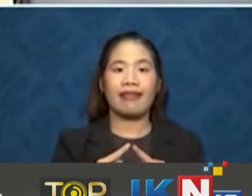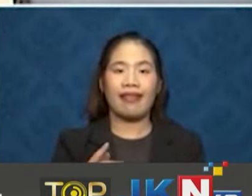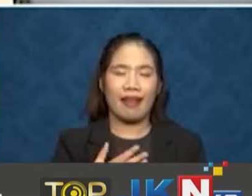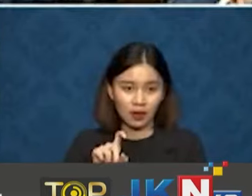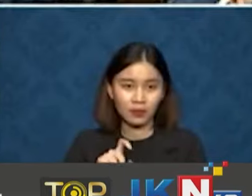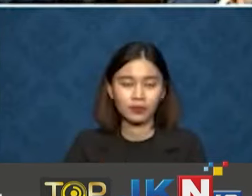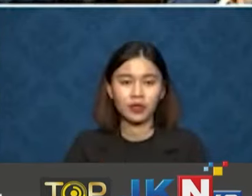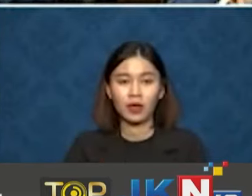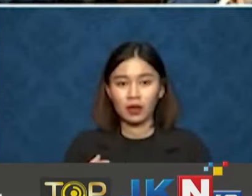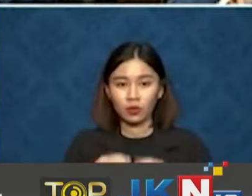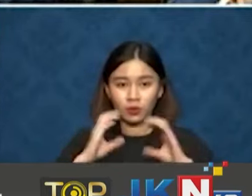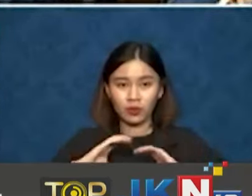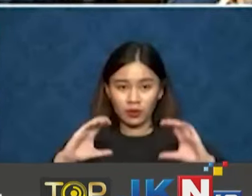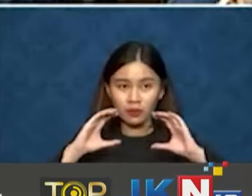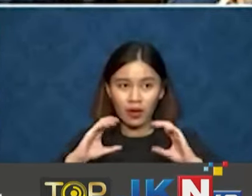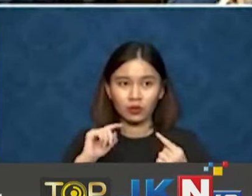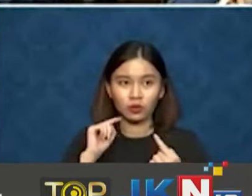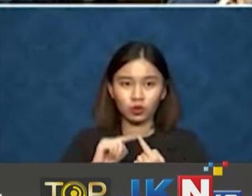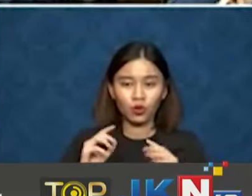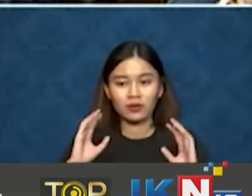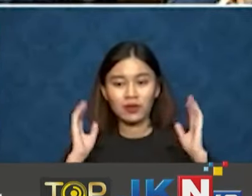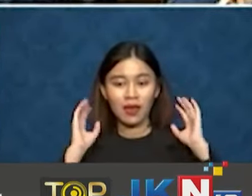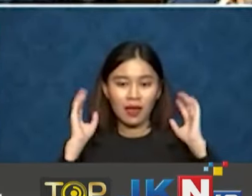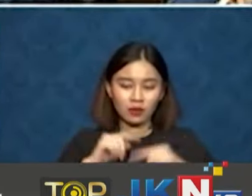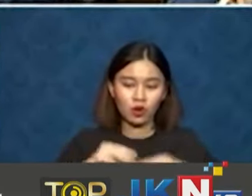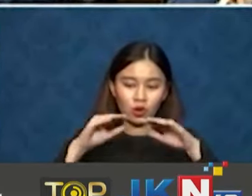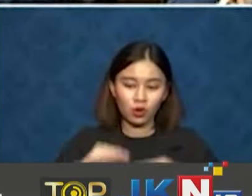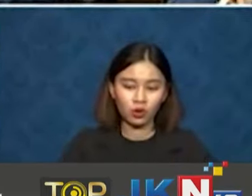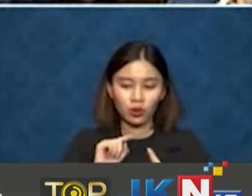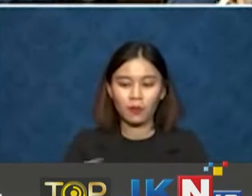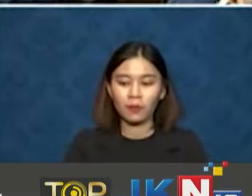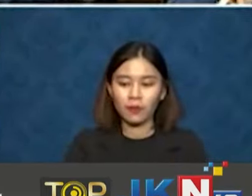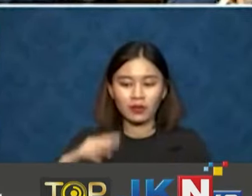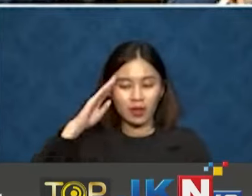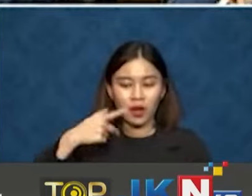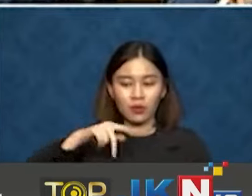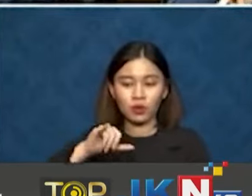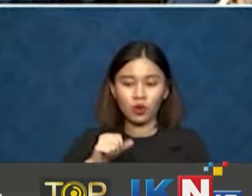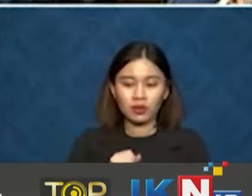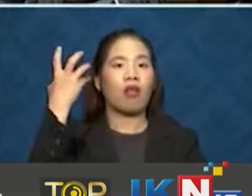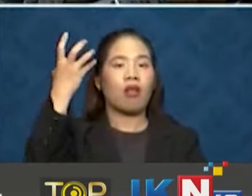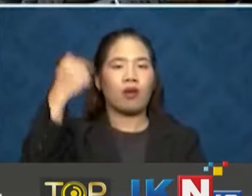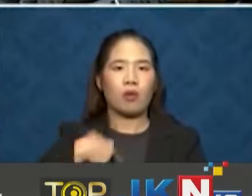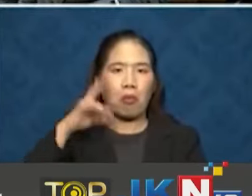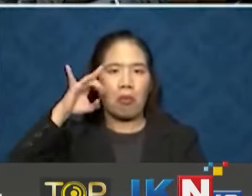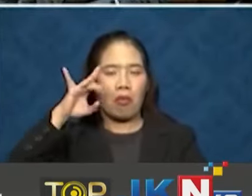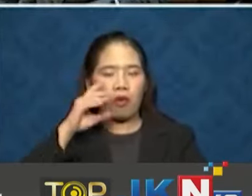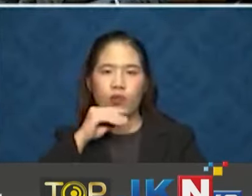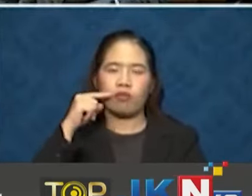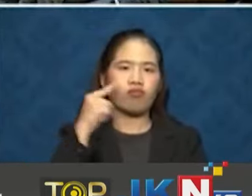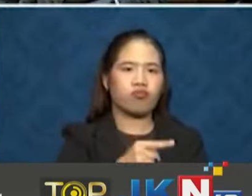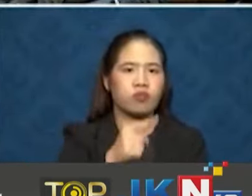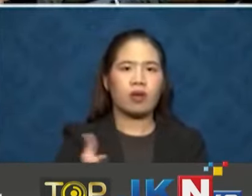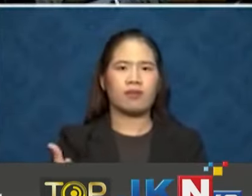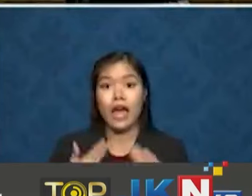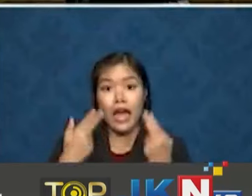พเรือจะซื้อฟริเกต ค่ะ นะแต่ปรากฏว่านะครับคุณวิโรจน์ก็ที่แรกเลยก็ทำท่าคัดค้านไอ้นู่นไอ้นี่นั่นแต่ว่าตอนหลังเนี่ยกลับมาสนับส